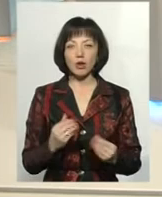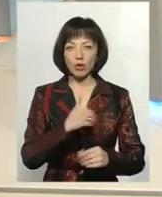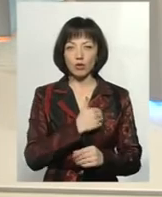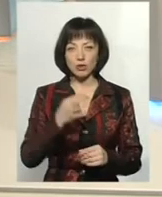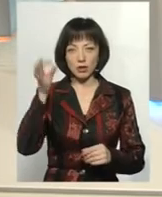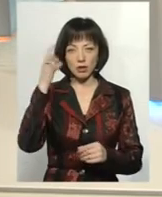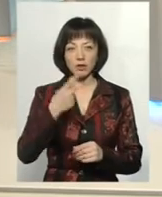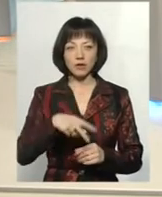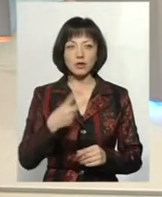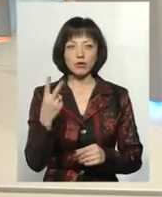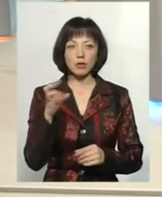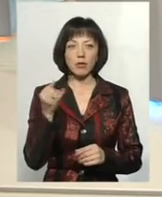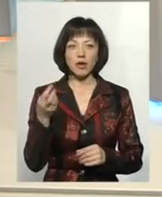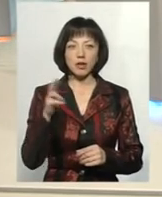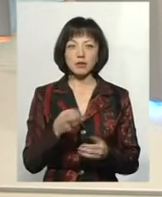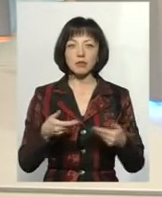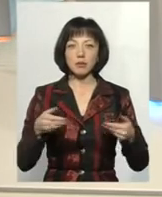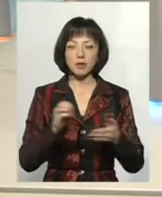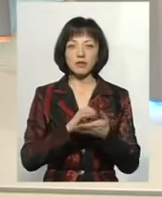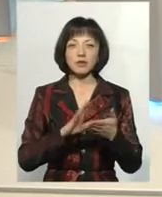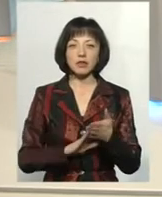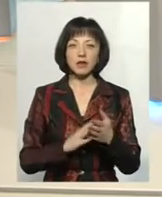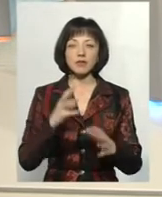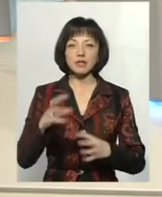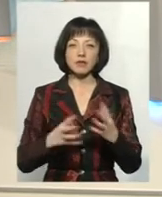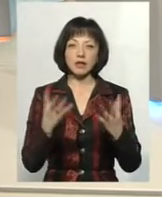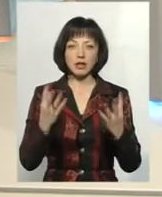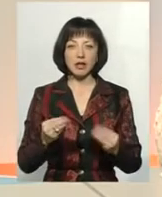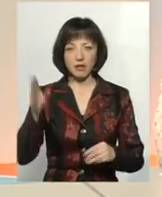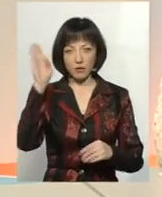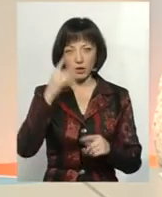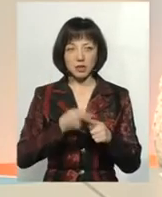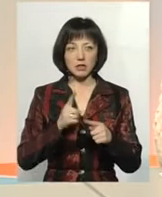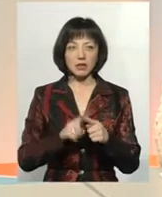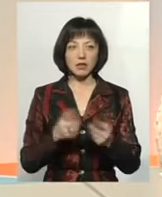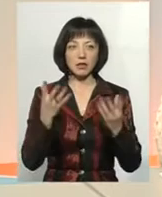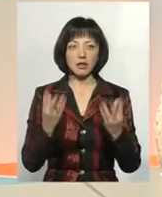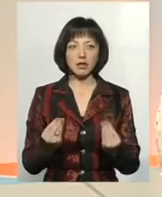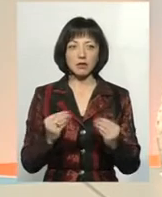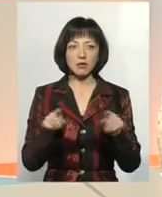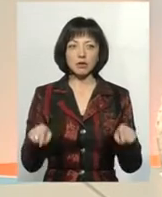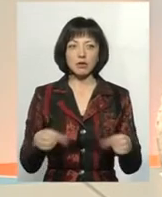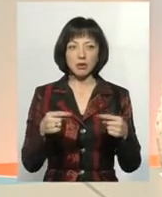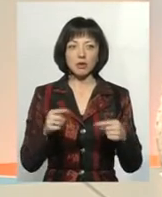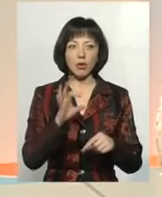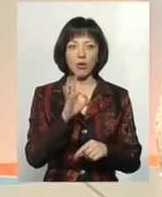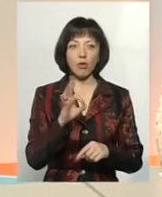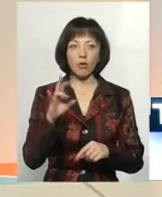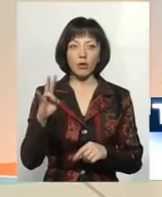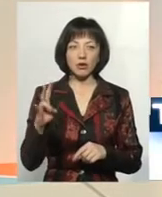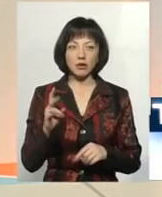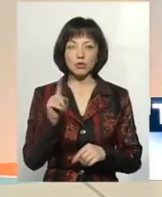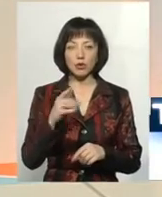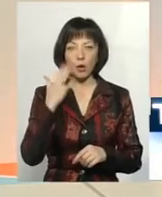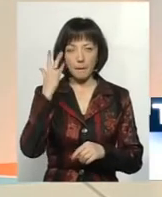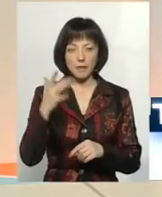нагадати, що 22 березня ми відмічали Всесвітній день води. І цей день започаткований Організацією Об'єднаних Націй саме з тою